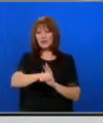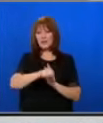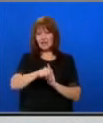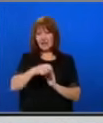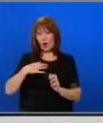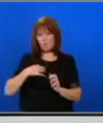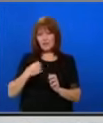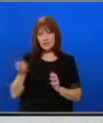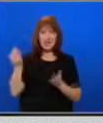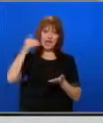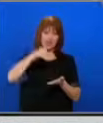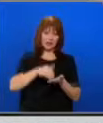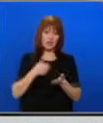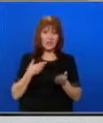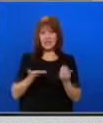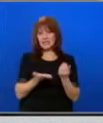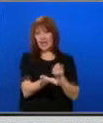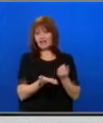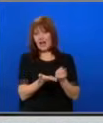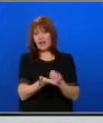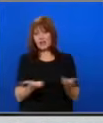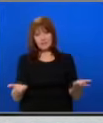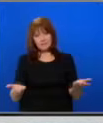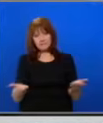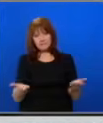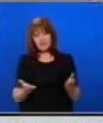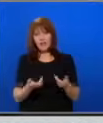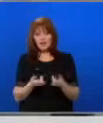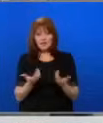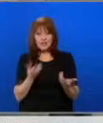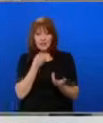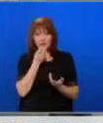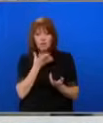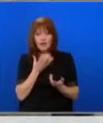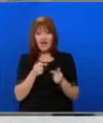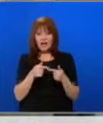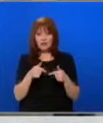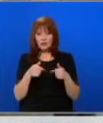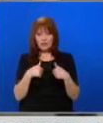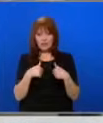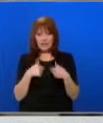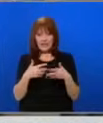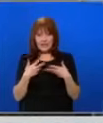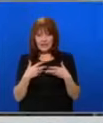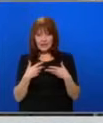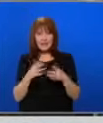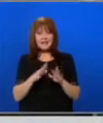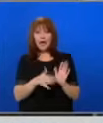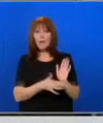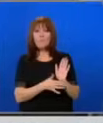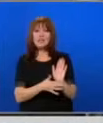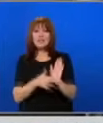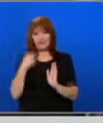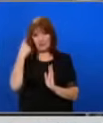да дойда други ден с флекса и да започна да режа. Общо взето, това се случва. Ние това, което искаме е някое представително лице